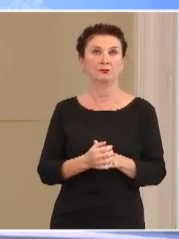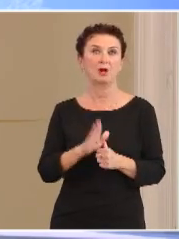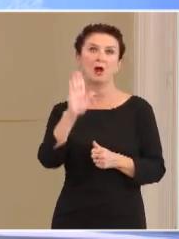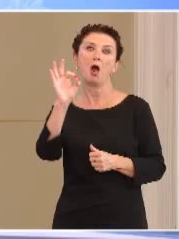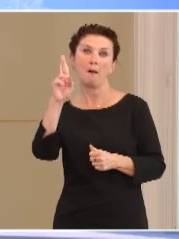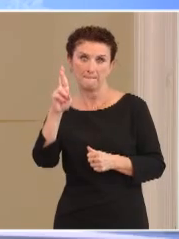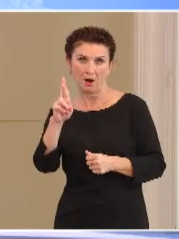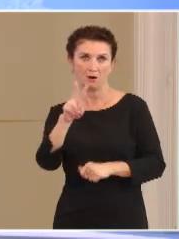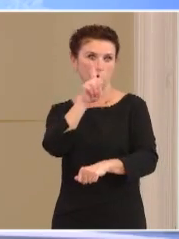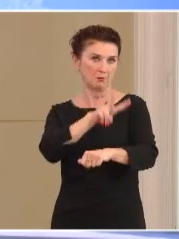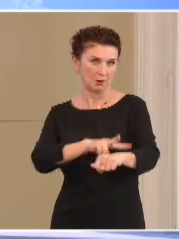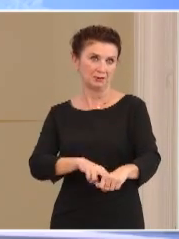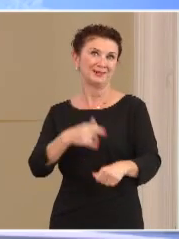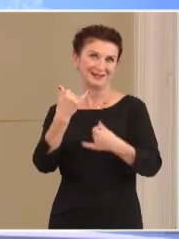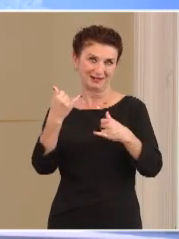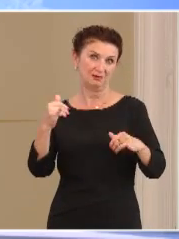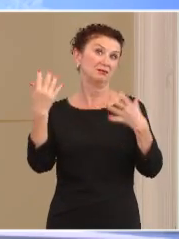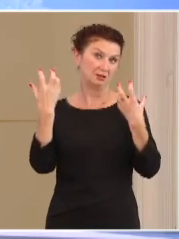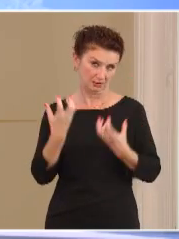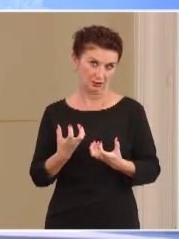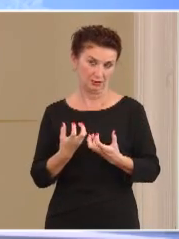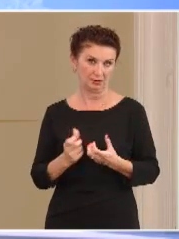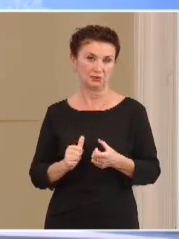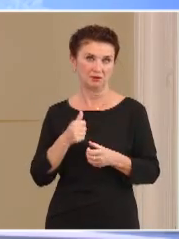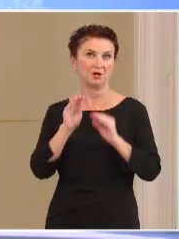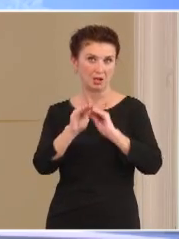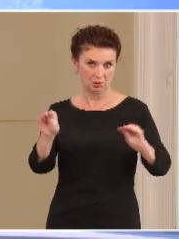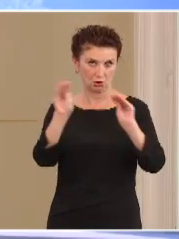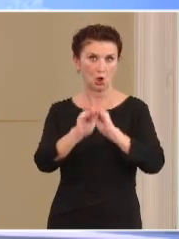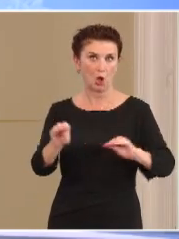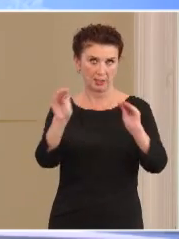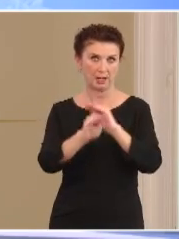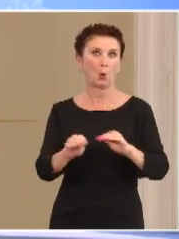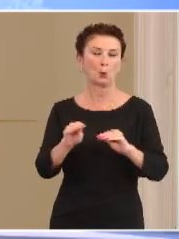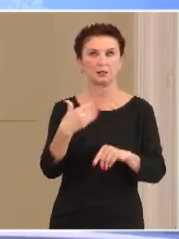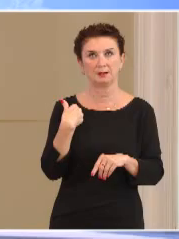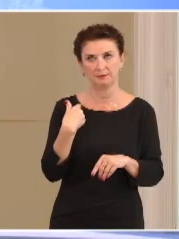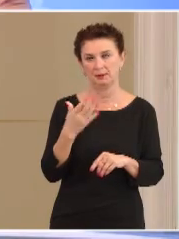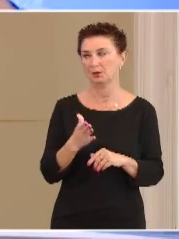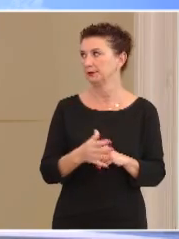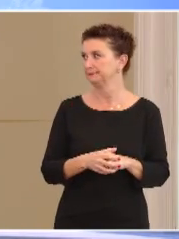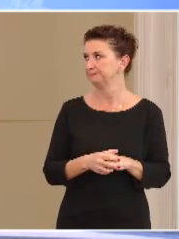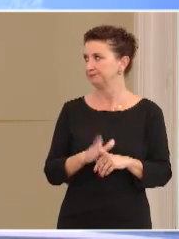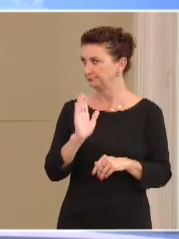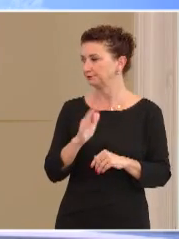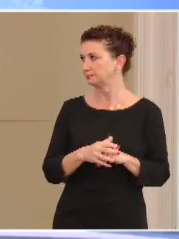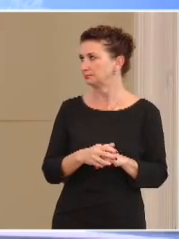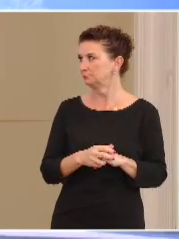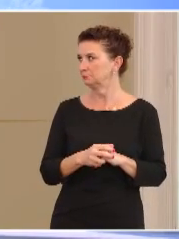chęć, twierdząc, że nie ma konieczności, aby pozostawali w obowiązkowych szkoleniach, bowiem mają swoje